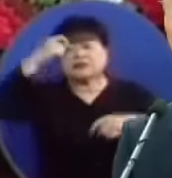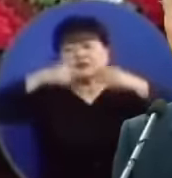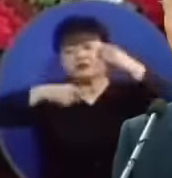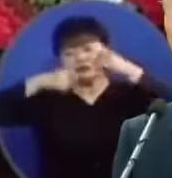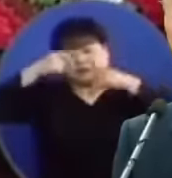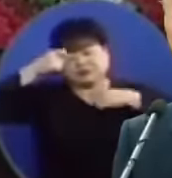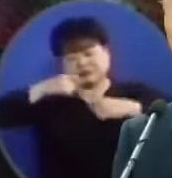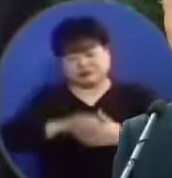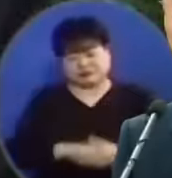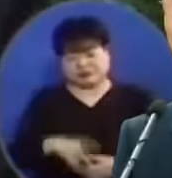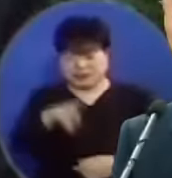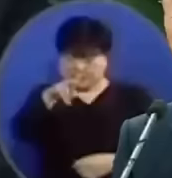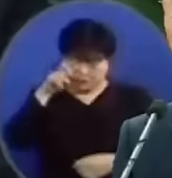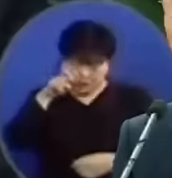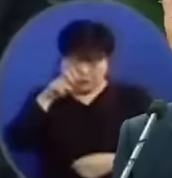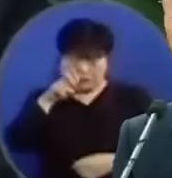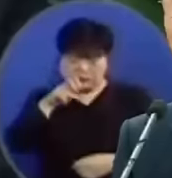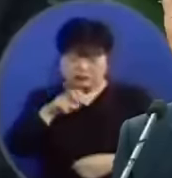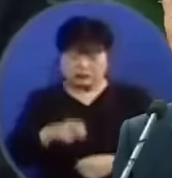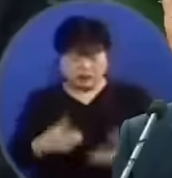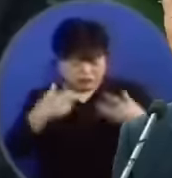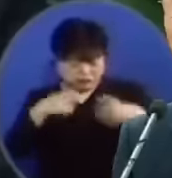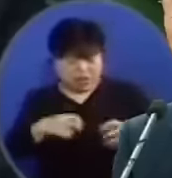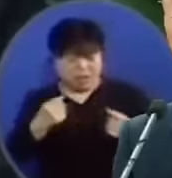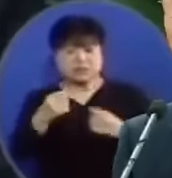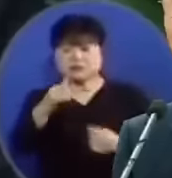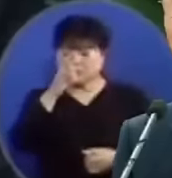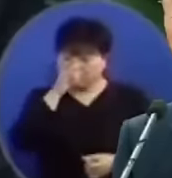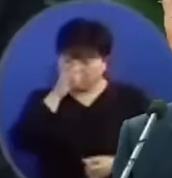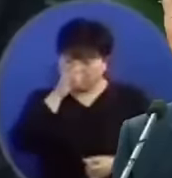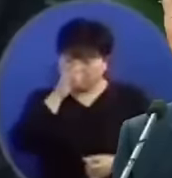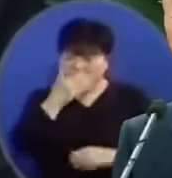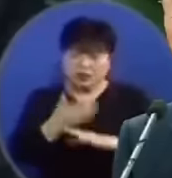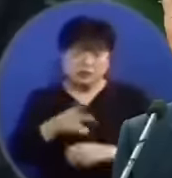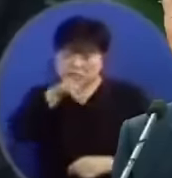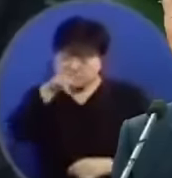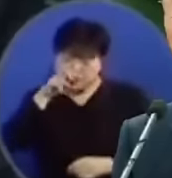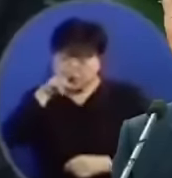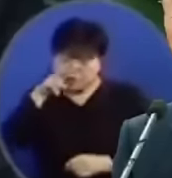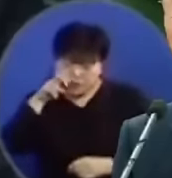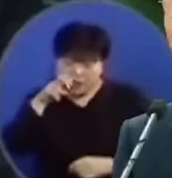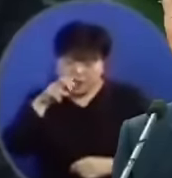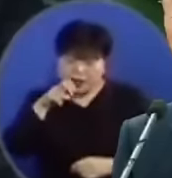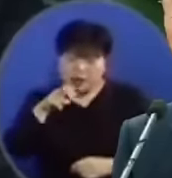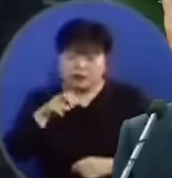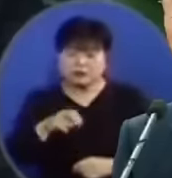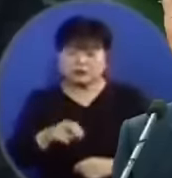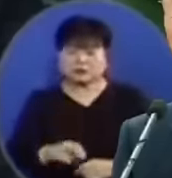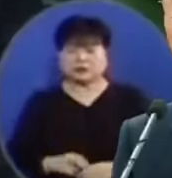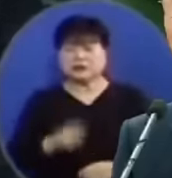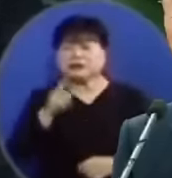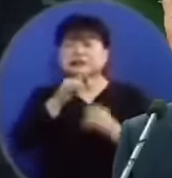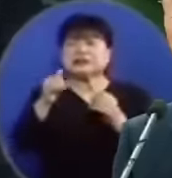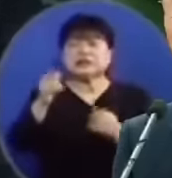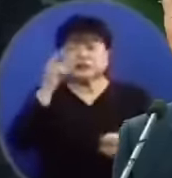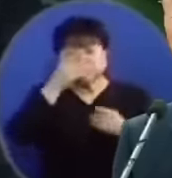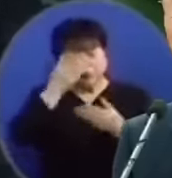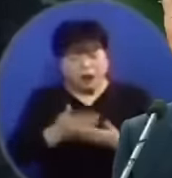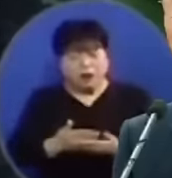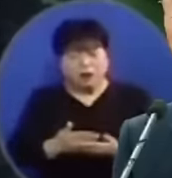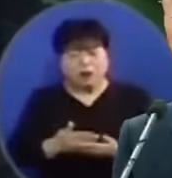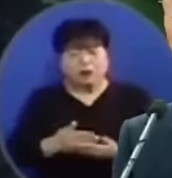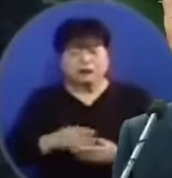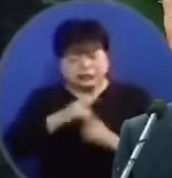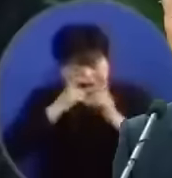것입니다. 미움은 굉장한 파괴적인 힘을 가져오는데 남을 미워하면 그 상대방이 손상을 입을 뿐 아니라